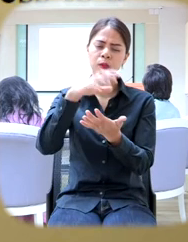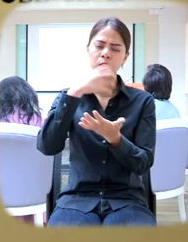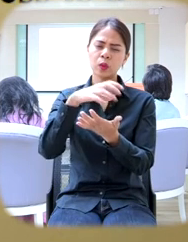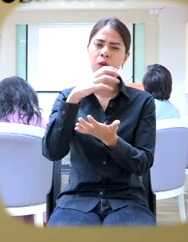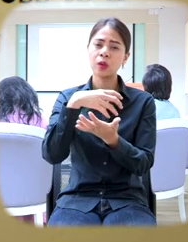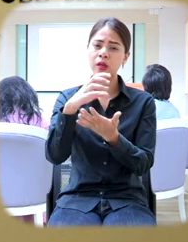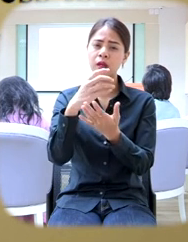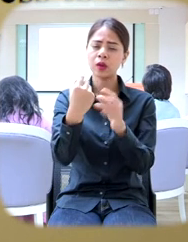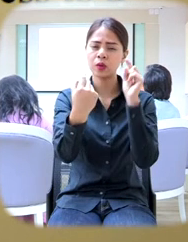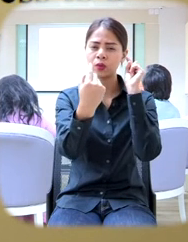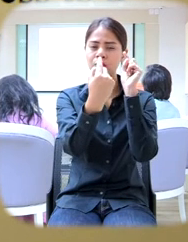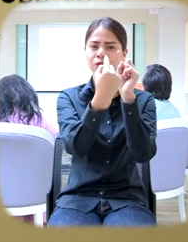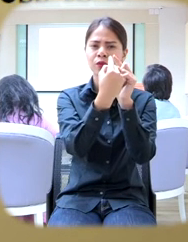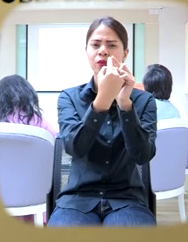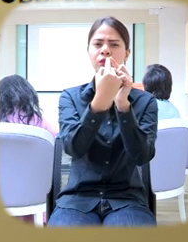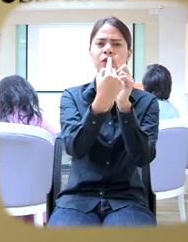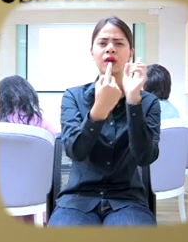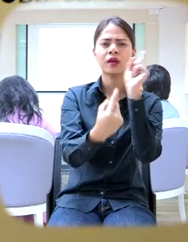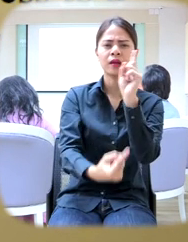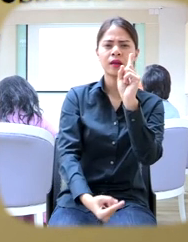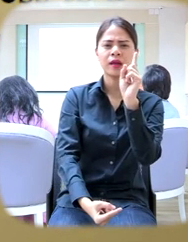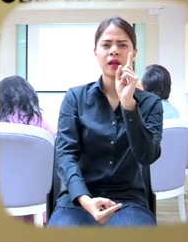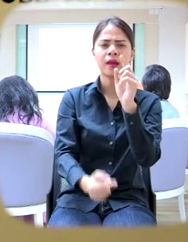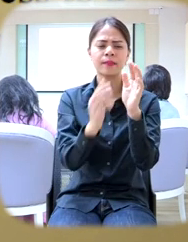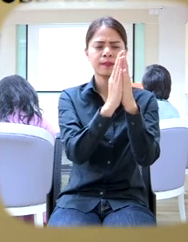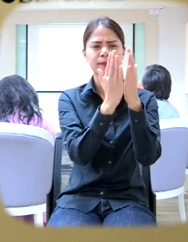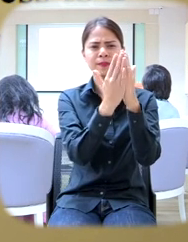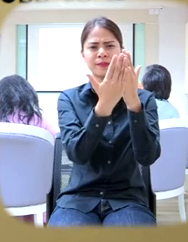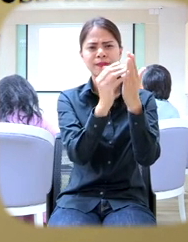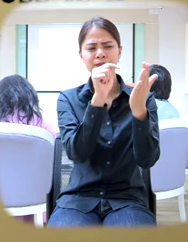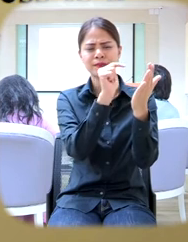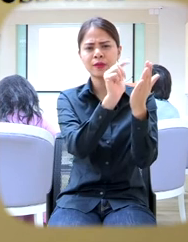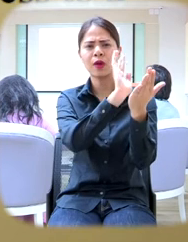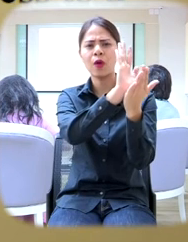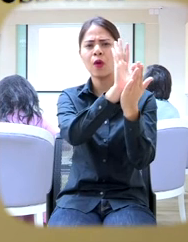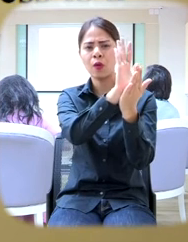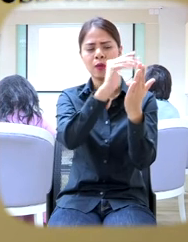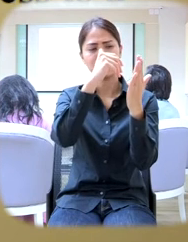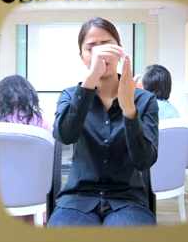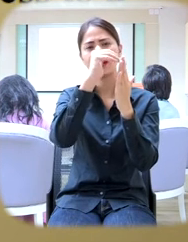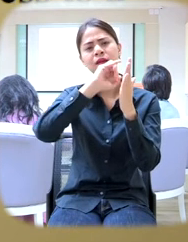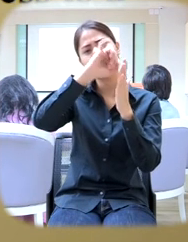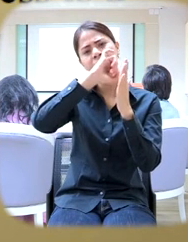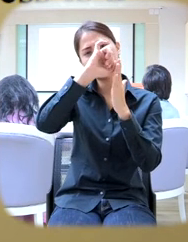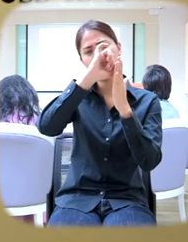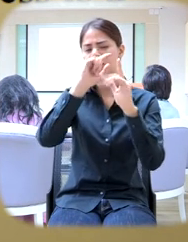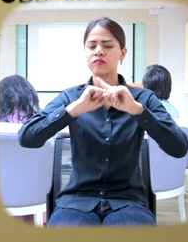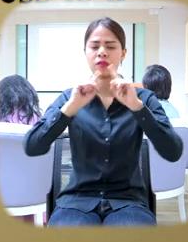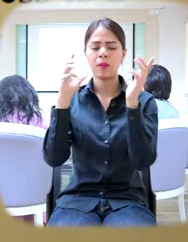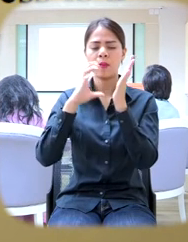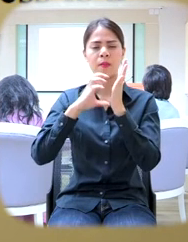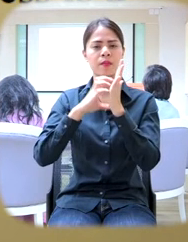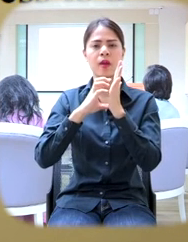ไม่ได้พูดในส่วนของที่อาจารย์สันติพูดก็คือว่าไอ้ปิตกรรมลาที่ว่าเป็น tradition เฉพาะทางภาคเหนือนะครับไม่พบทางภาคกลางของเรา